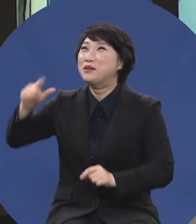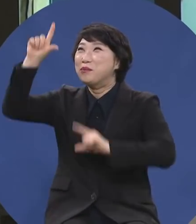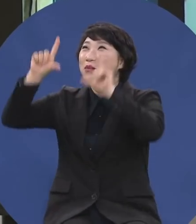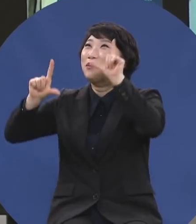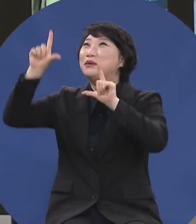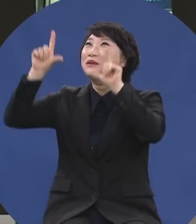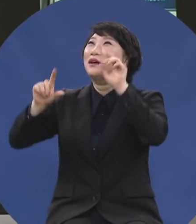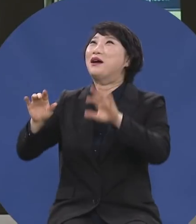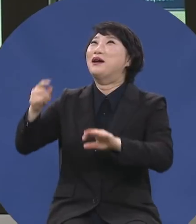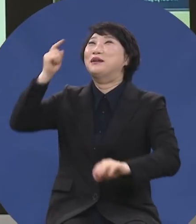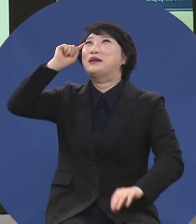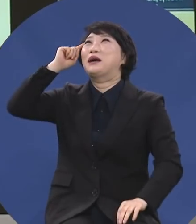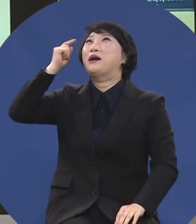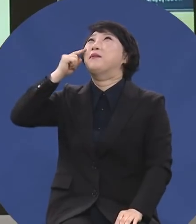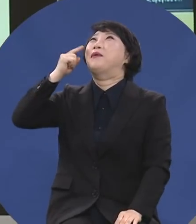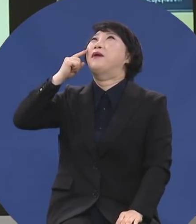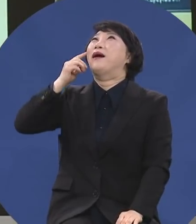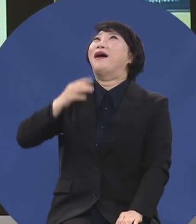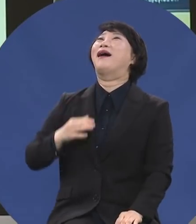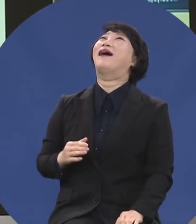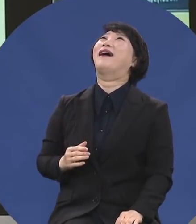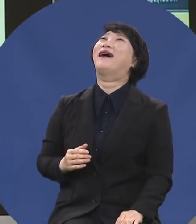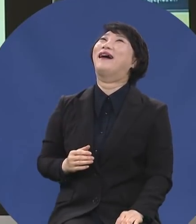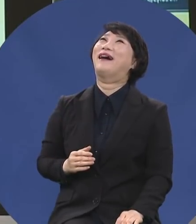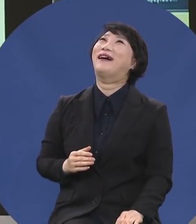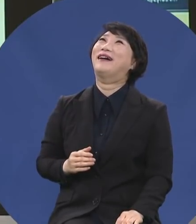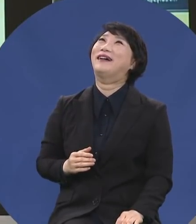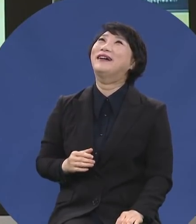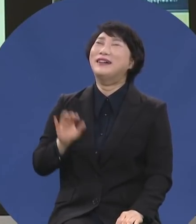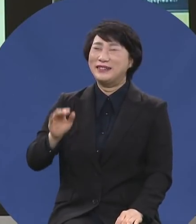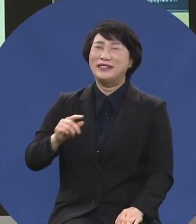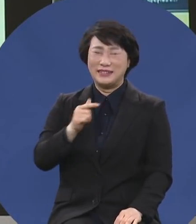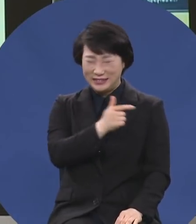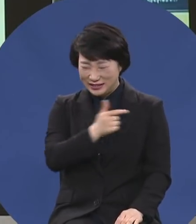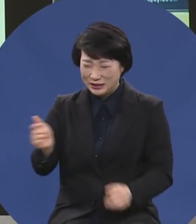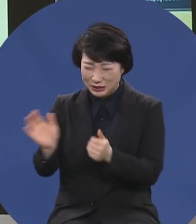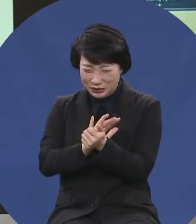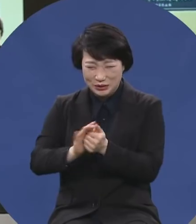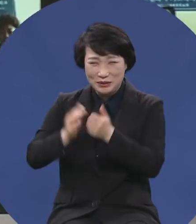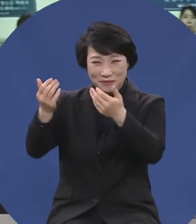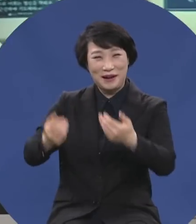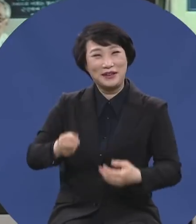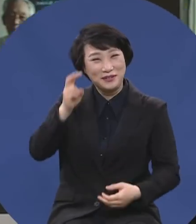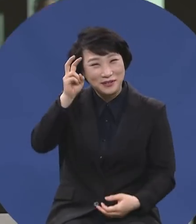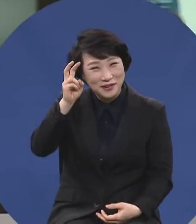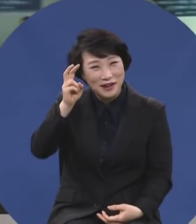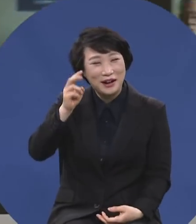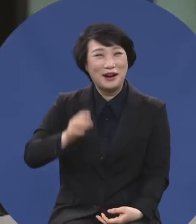모습을 상상하면서 큰 위로가 될 것이다.